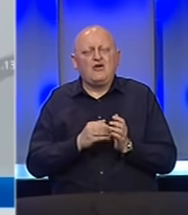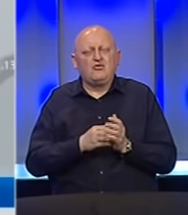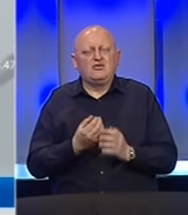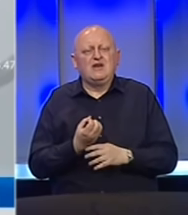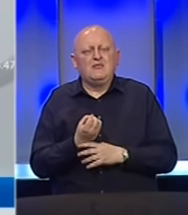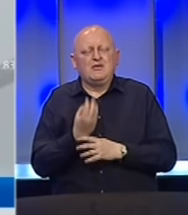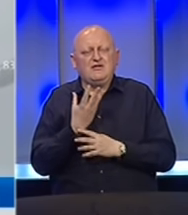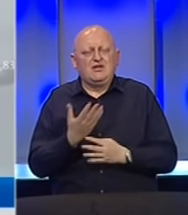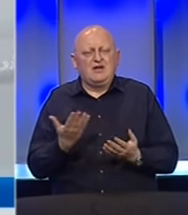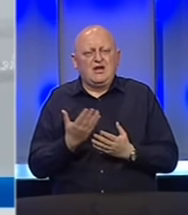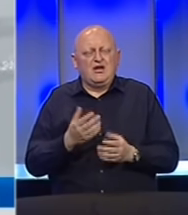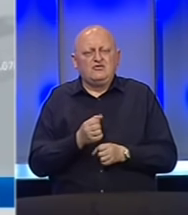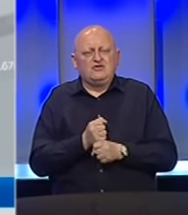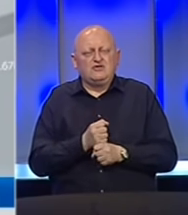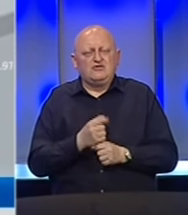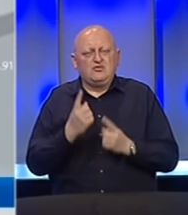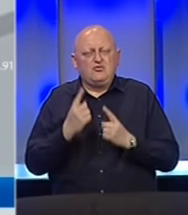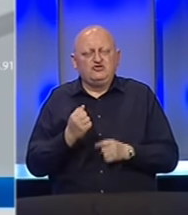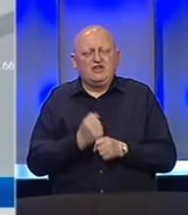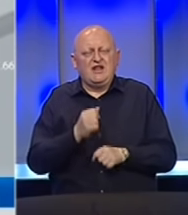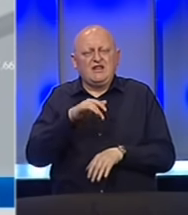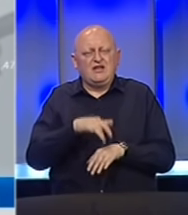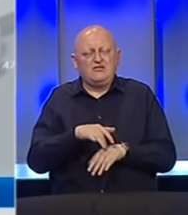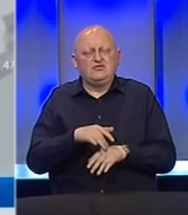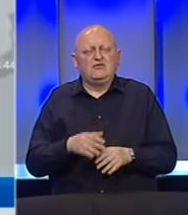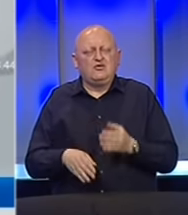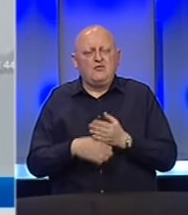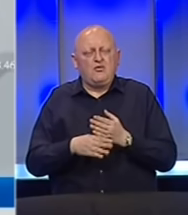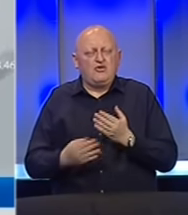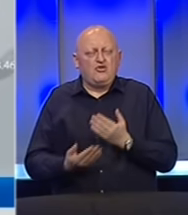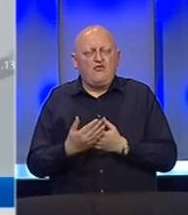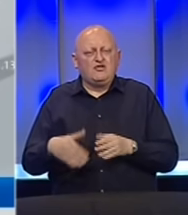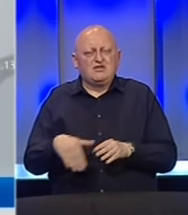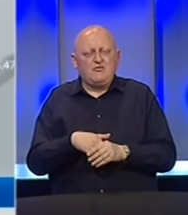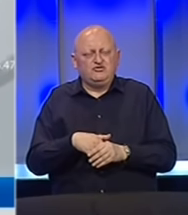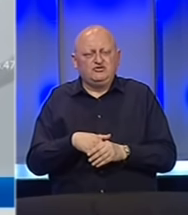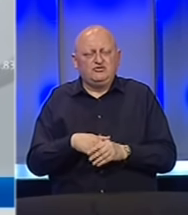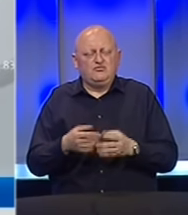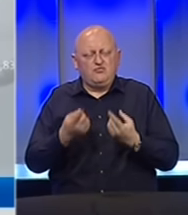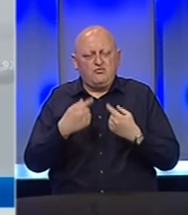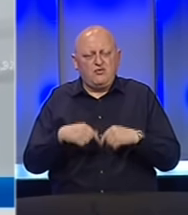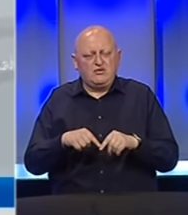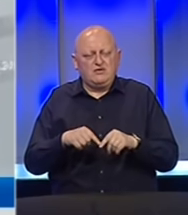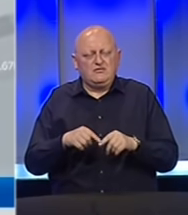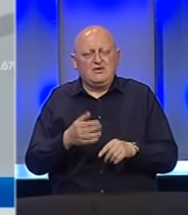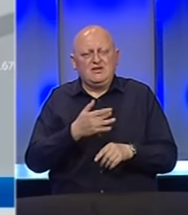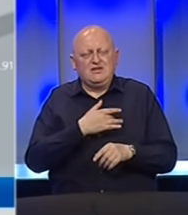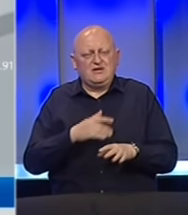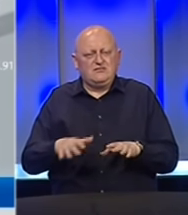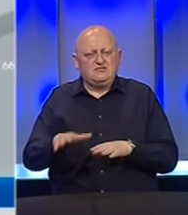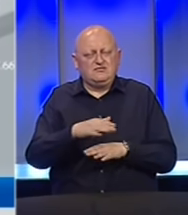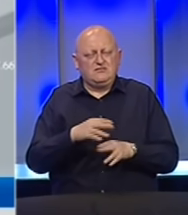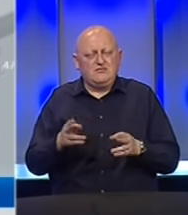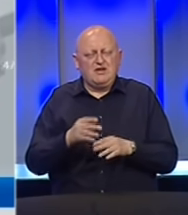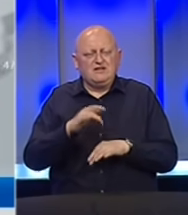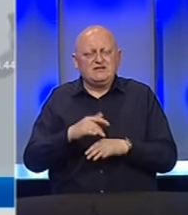privredi kako bi se sačuvala postojeća radna mjesta i postaklo novo zapošljavanje, posebno u najranjivijem sektoru malih i